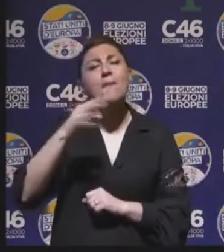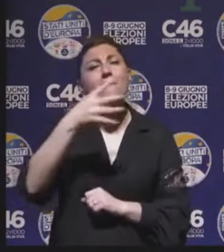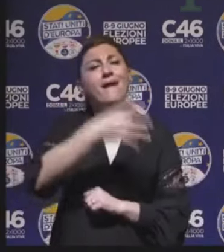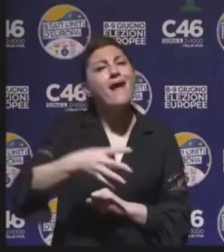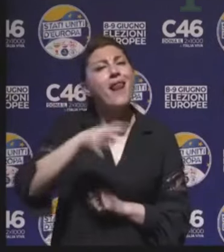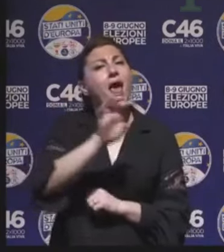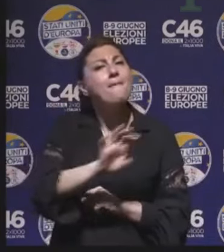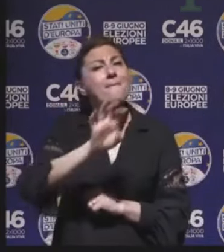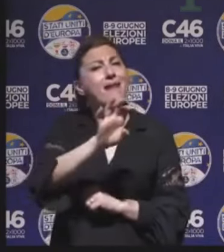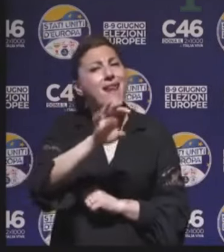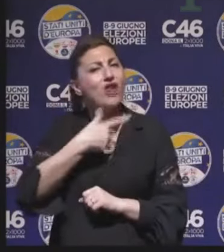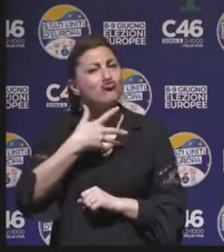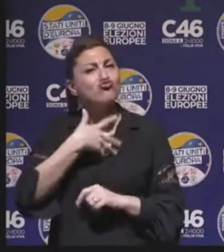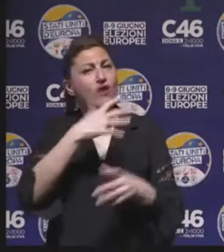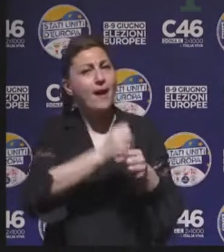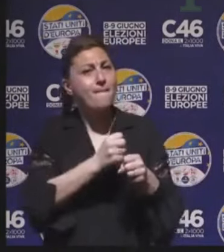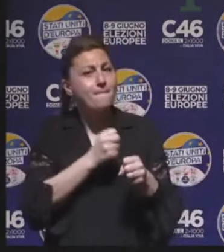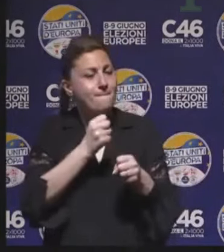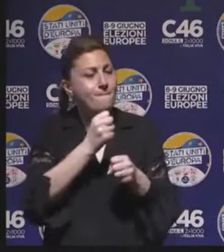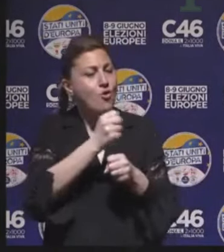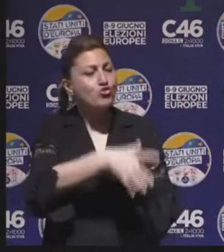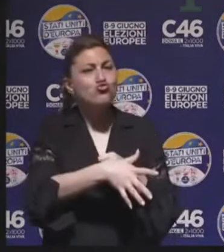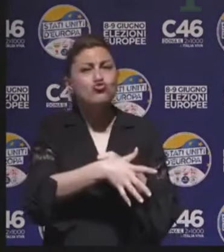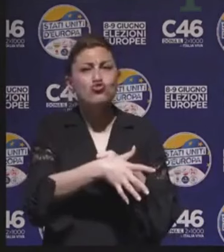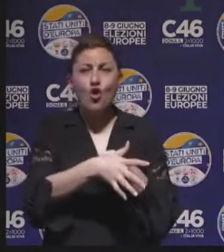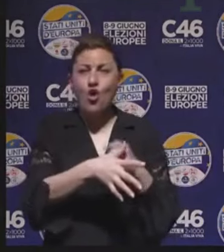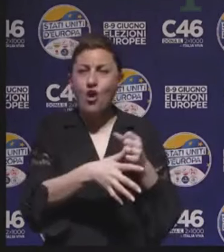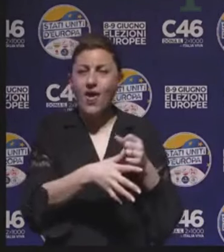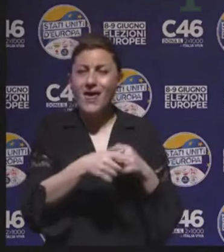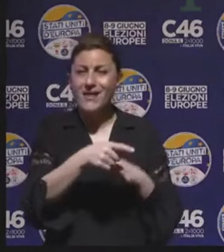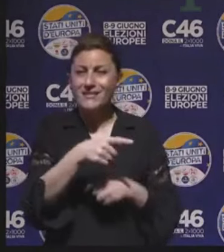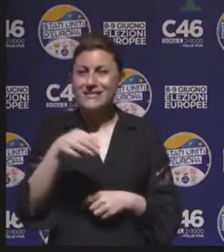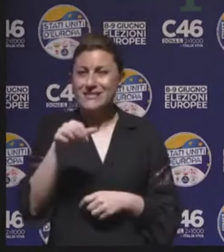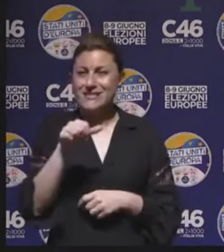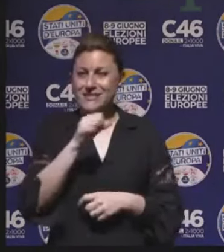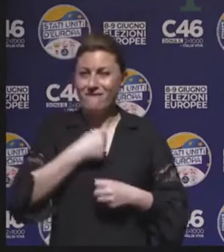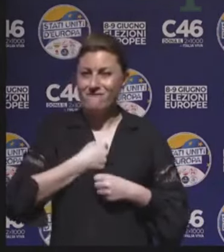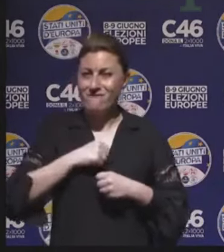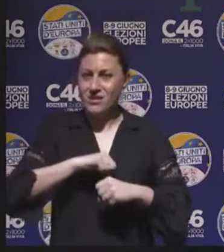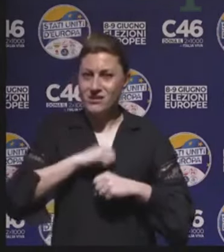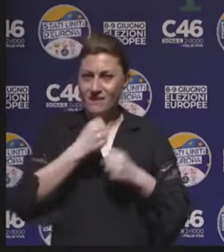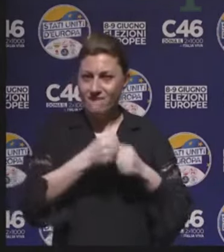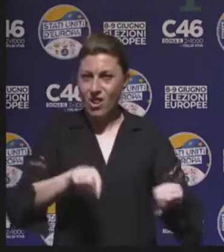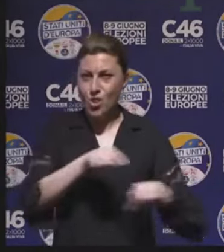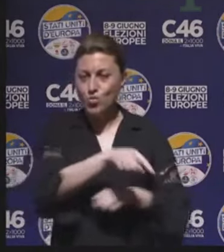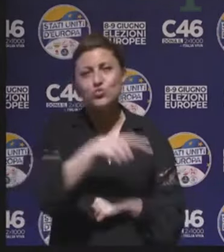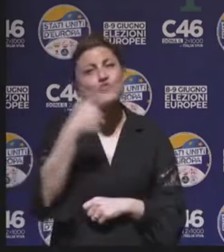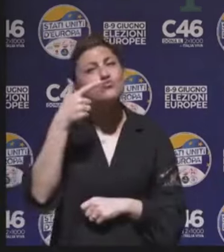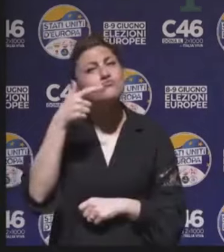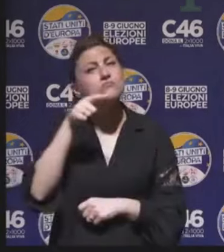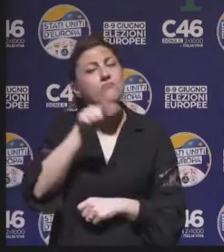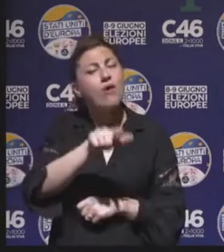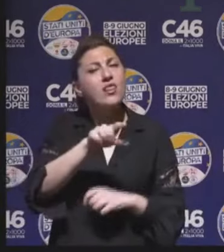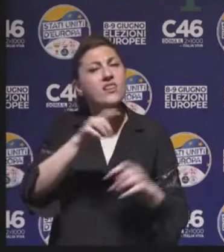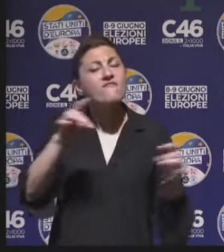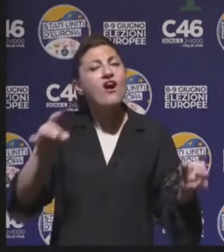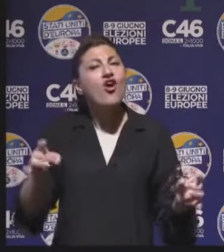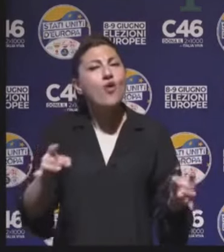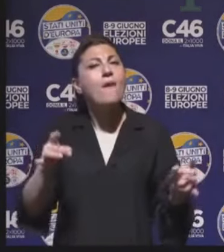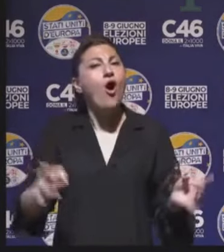e non per questioni giudiziarie perché noi siamo garantisti era la possibilità di mandare a casa il presidente dell